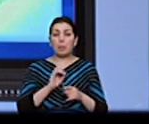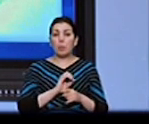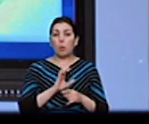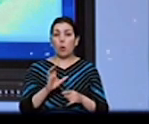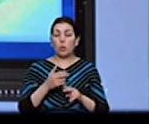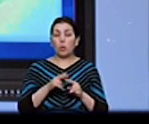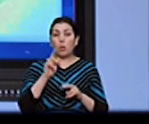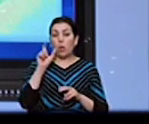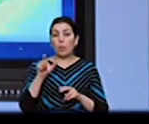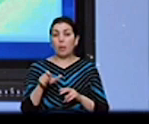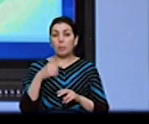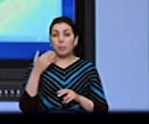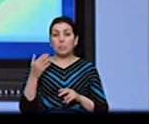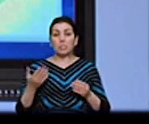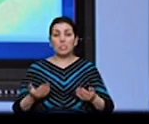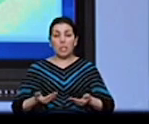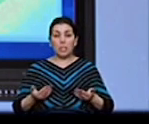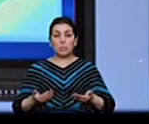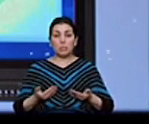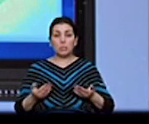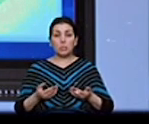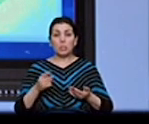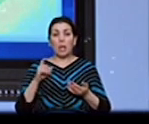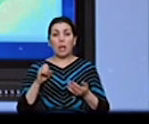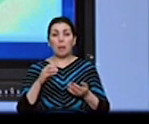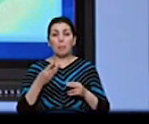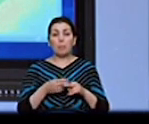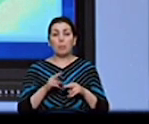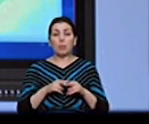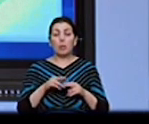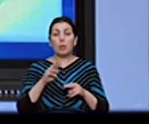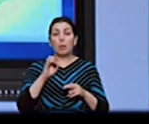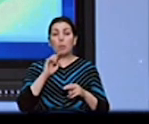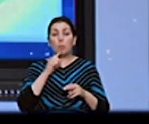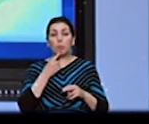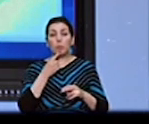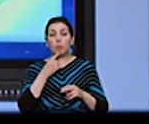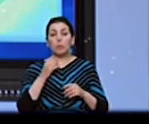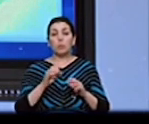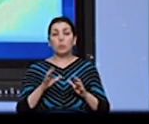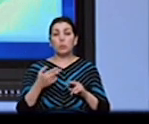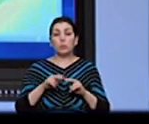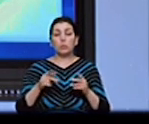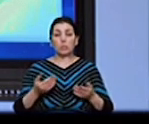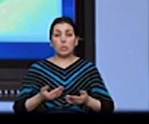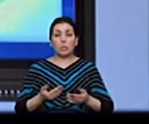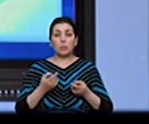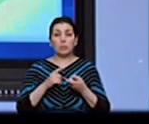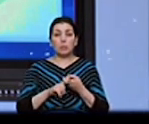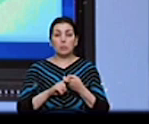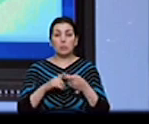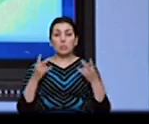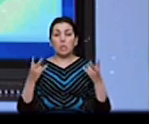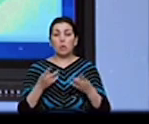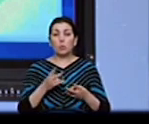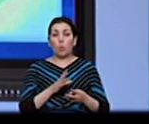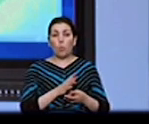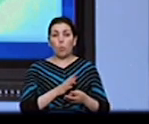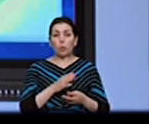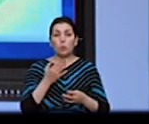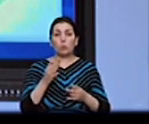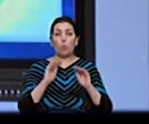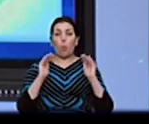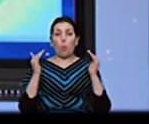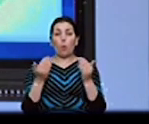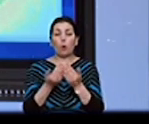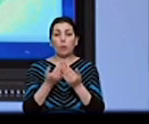boyliklar odamlarning yashashi hamda moddiy, ma'naviy ehtiyojlarini qondirishi uchun zarur bo'lgan, uni